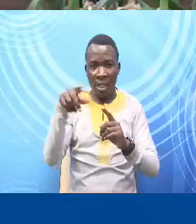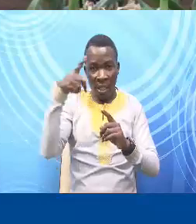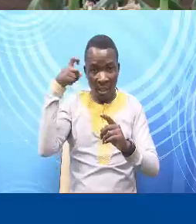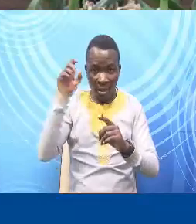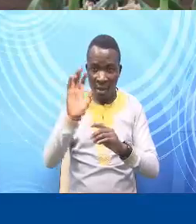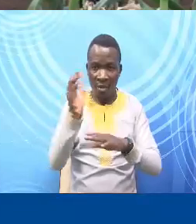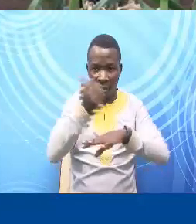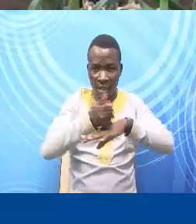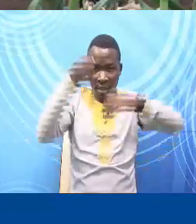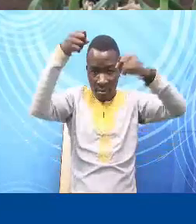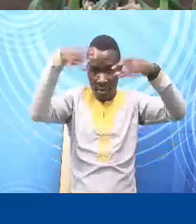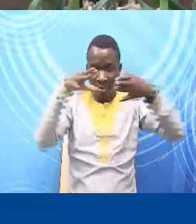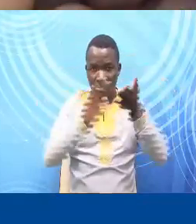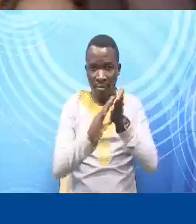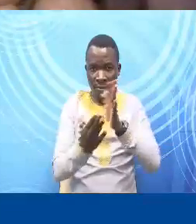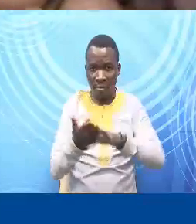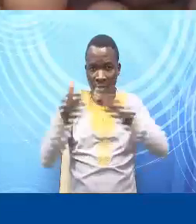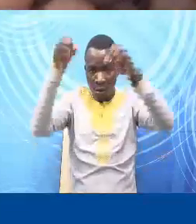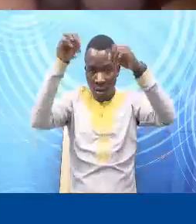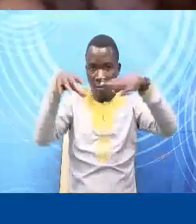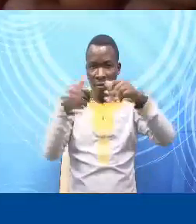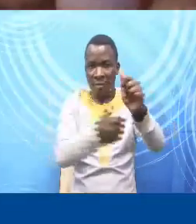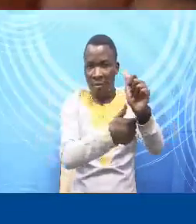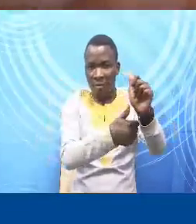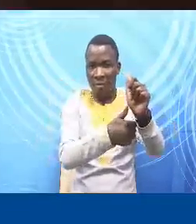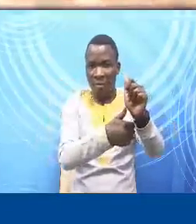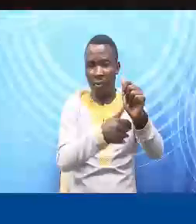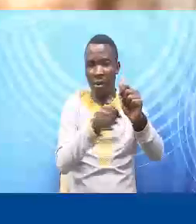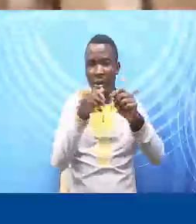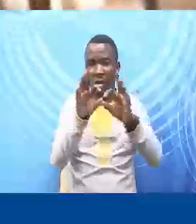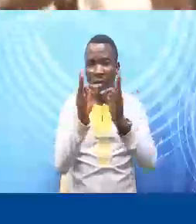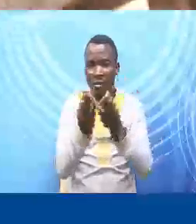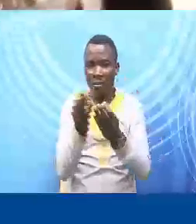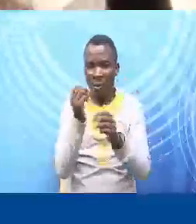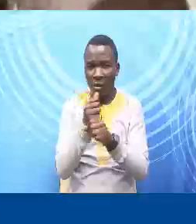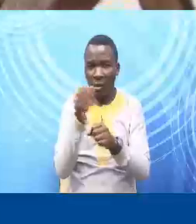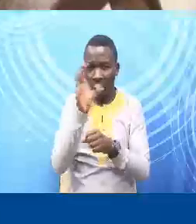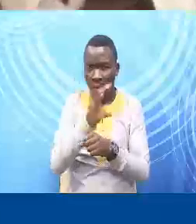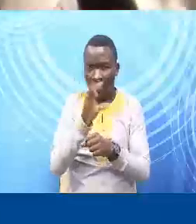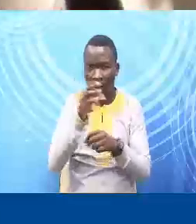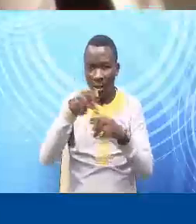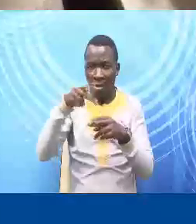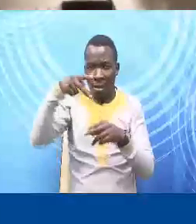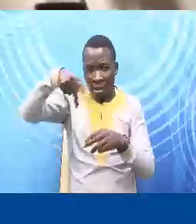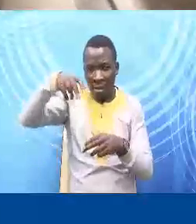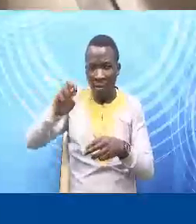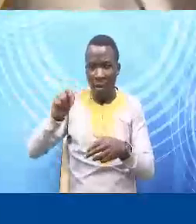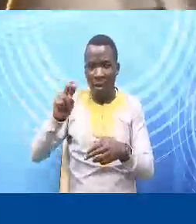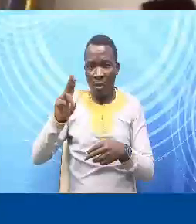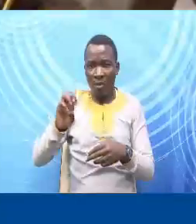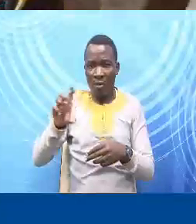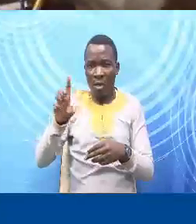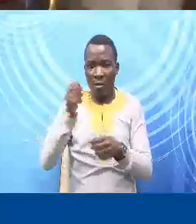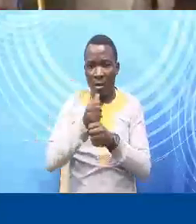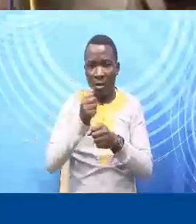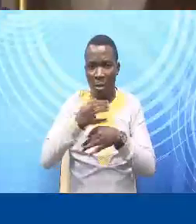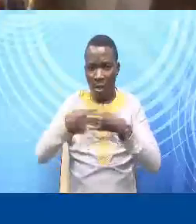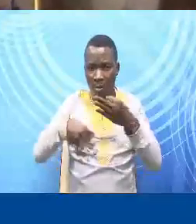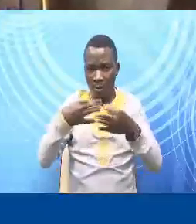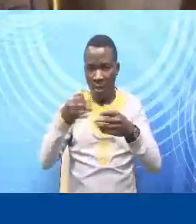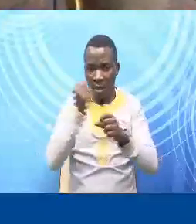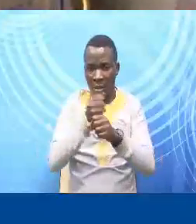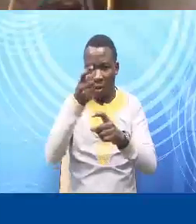umucyo umurikira abandi. Murakoze cyane. Uyu muryango wahisemo gukora kampani yitwa Penuel Forum, bakora imashini zituraga amagi kuva ku